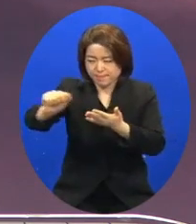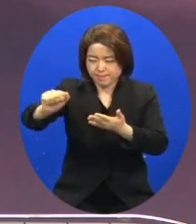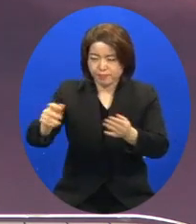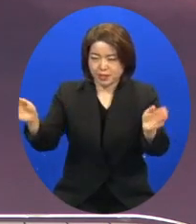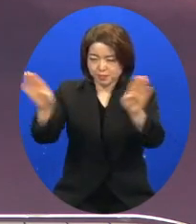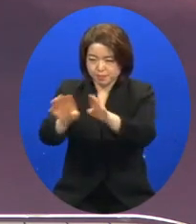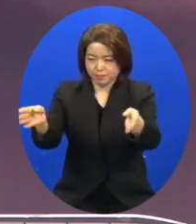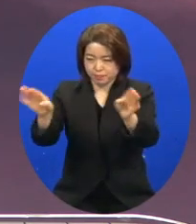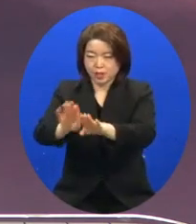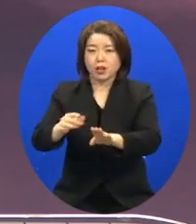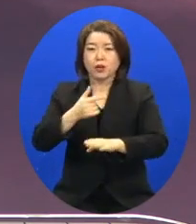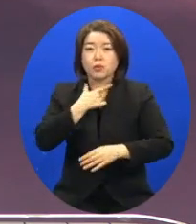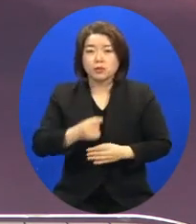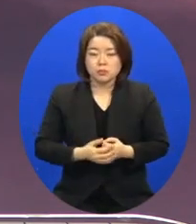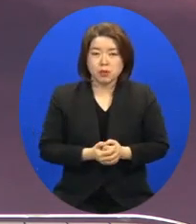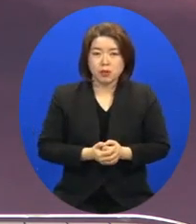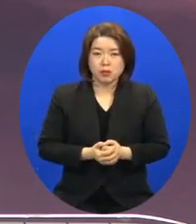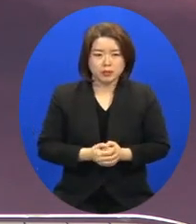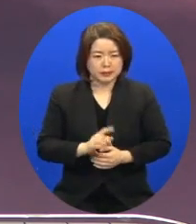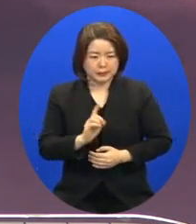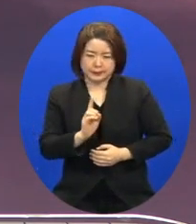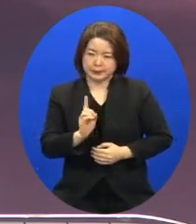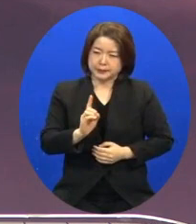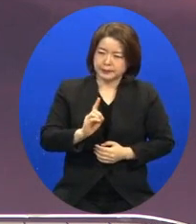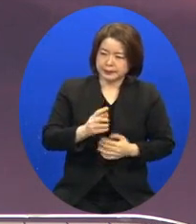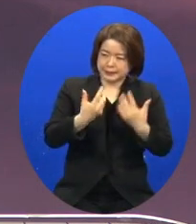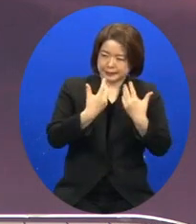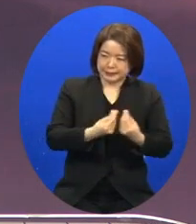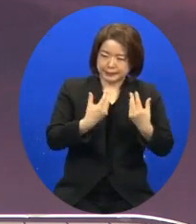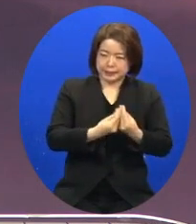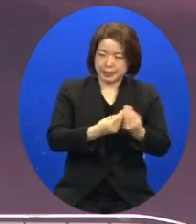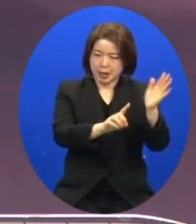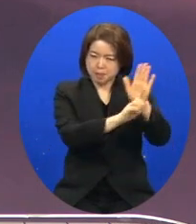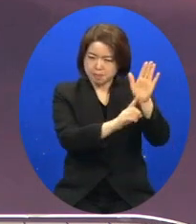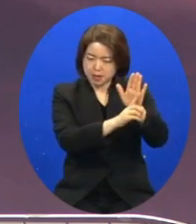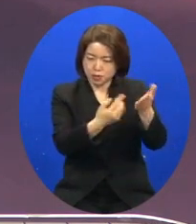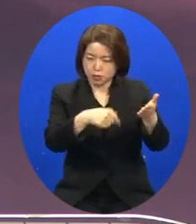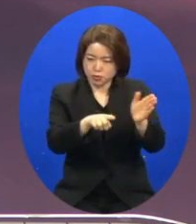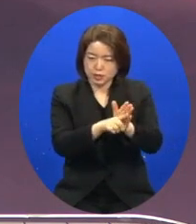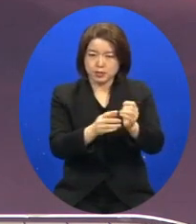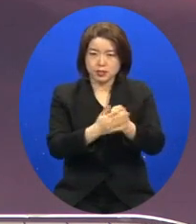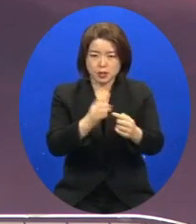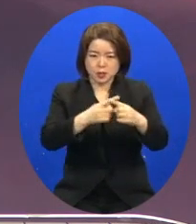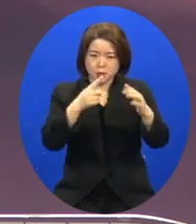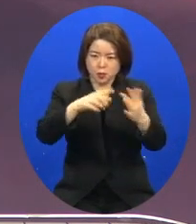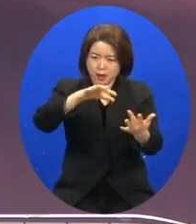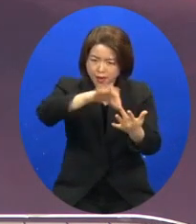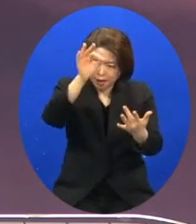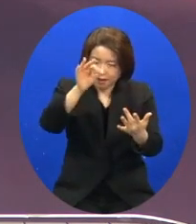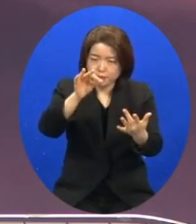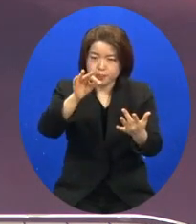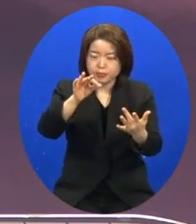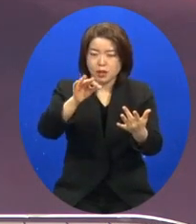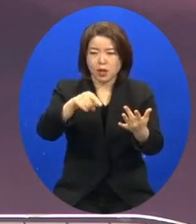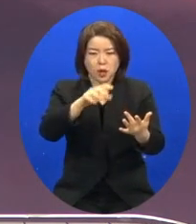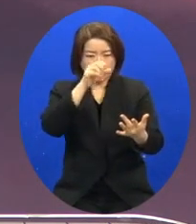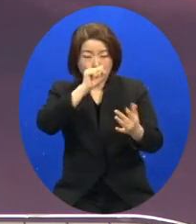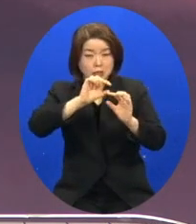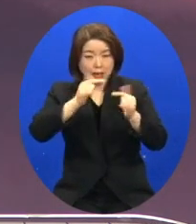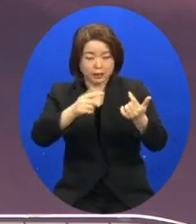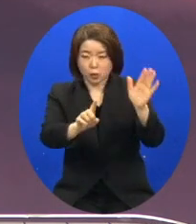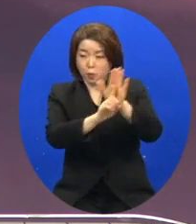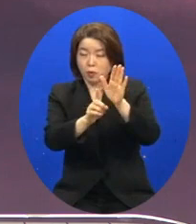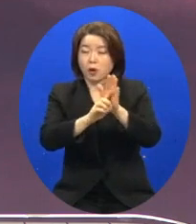싶었어요. 어느 교회 하나를 샘플로 택해서 교회가 얼마나 나쁜 곳인가를 사람들에게 선전하고 싶은데